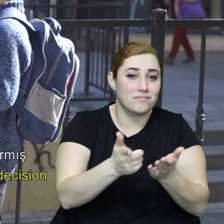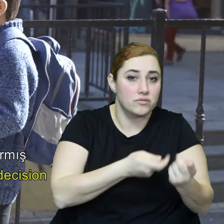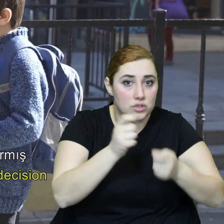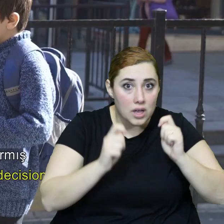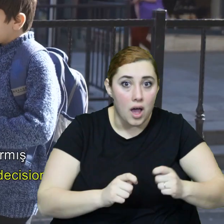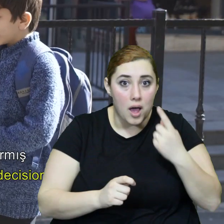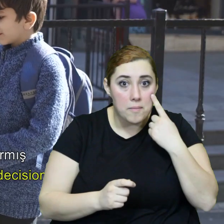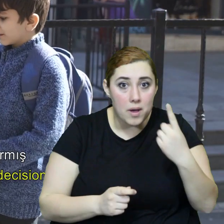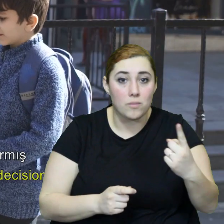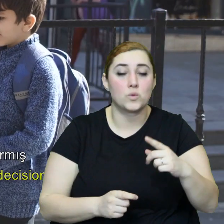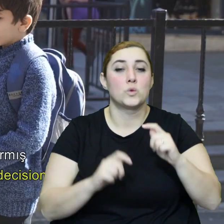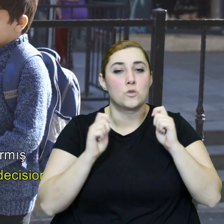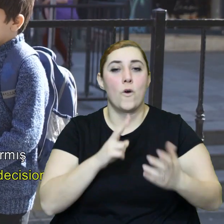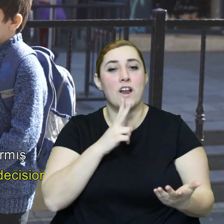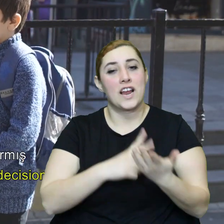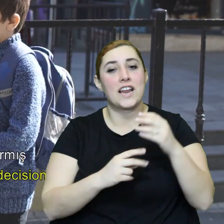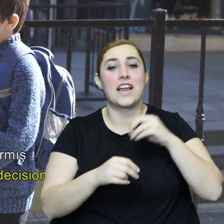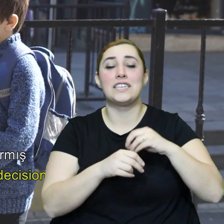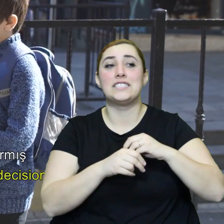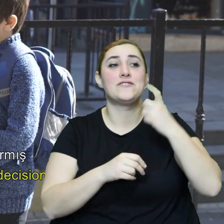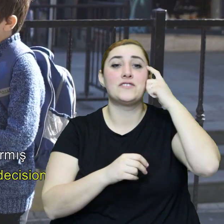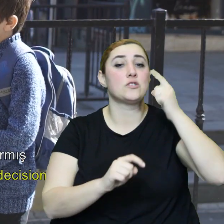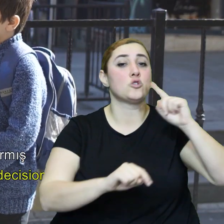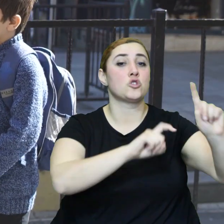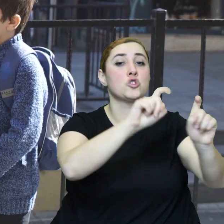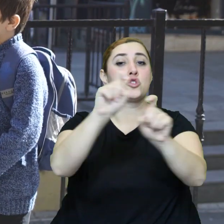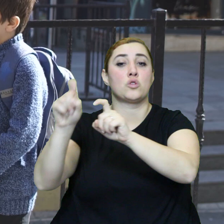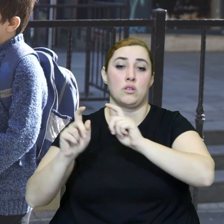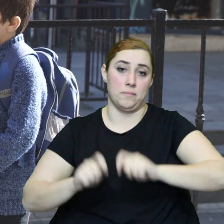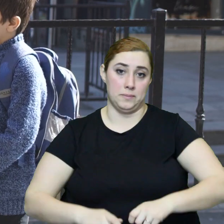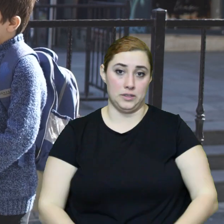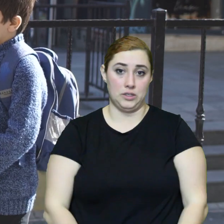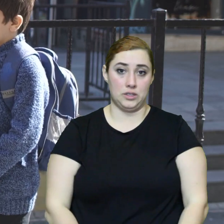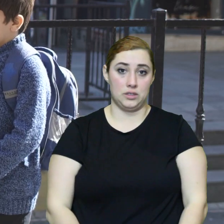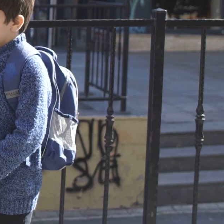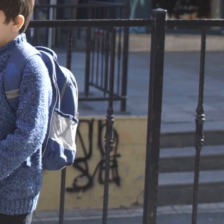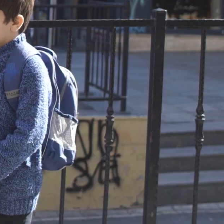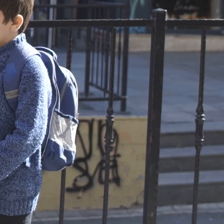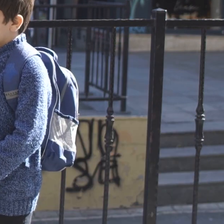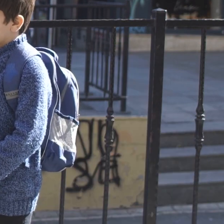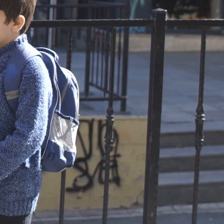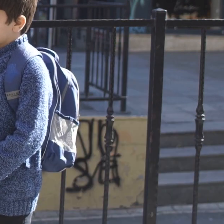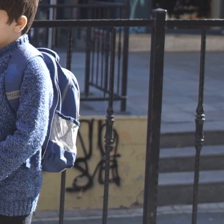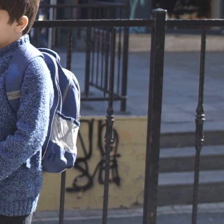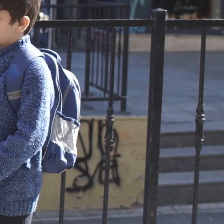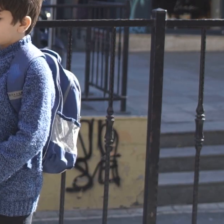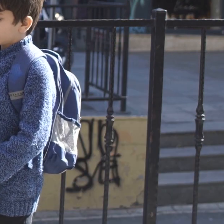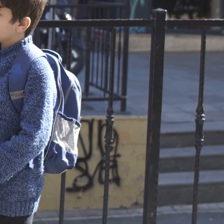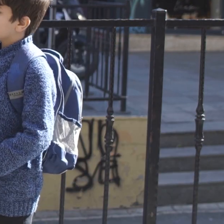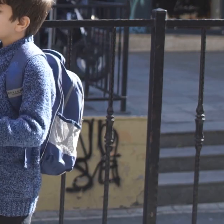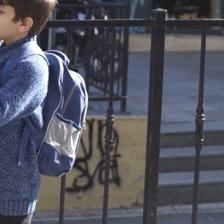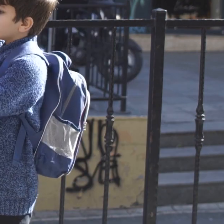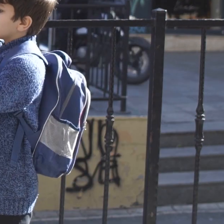izler, zorlu kararlar almak için bilginlere danışırmış. Sakallı adam cüzdanında aranırken oğlan mahcubiyetle